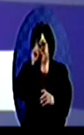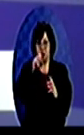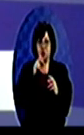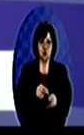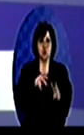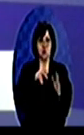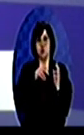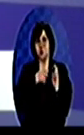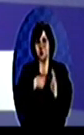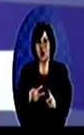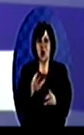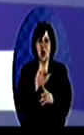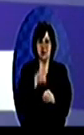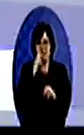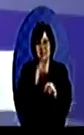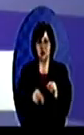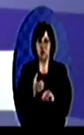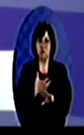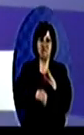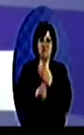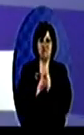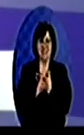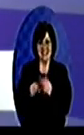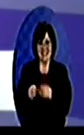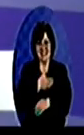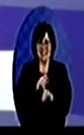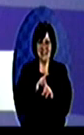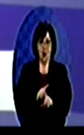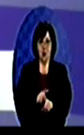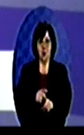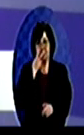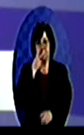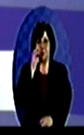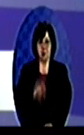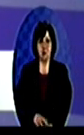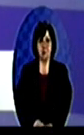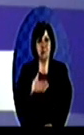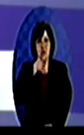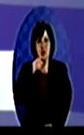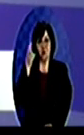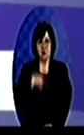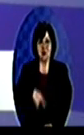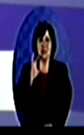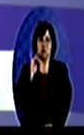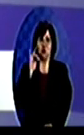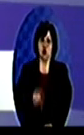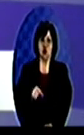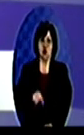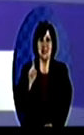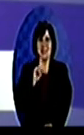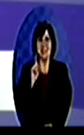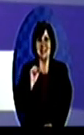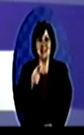хяналт тэрнээс урьдсан сэргийлэх. За яг энэ жишгээрээ үзэхэд бол ер нь эрүүл мэндийн салбарт бол загвар жишг болох